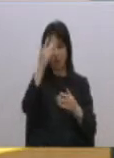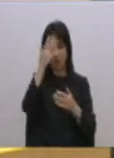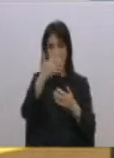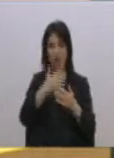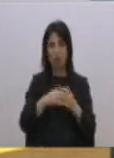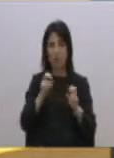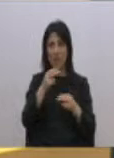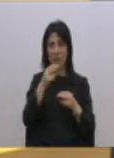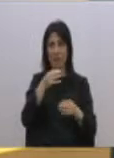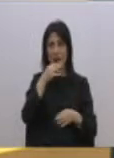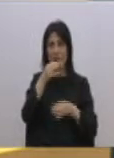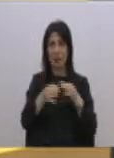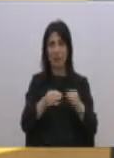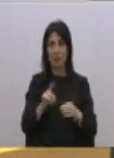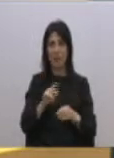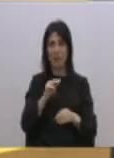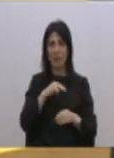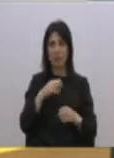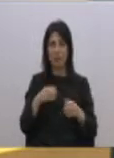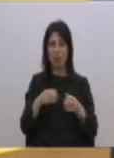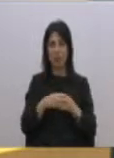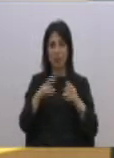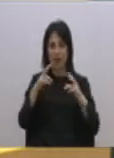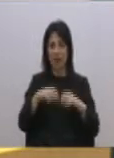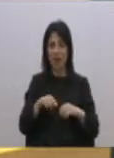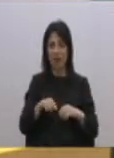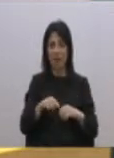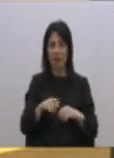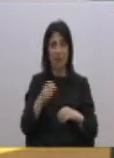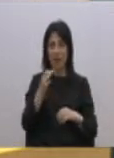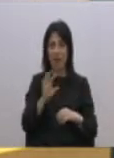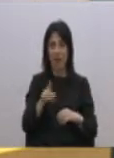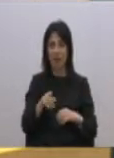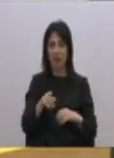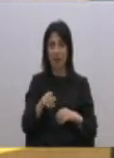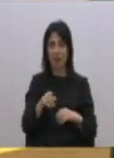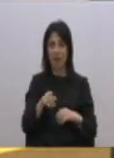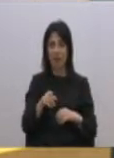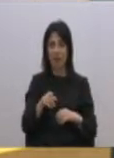შინაარსობრივ თემას გამოეხმაურა, რასაც სამუშაო ჯგუფი იხილავდა, არ გაინტერესებთ?